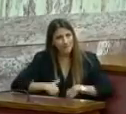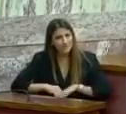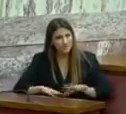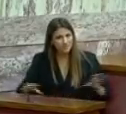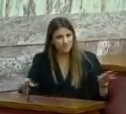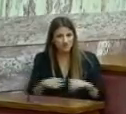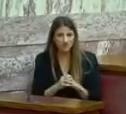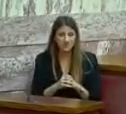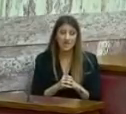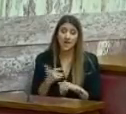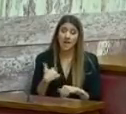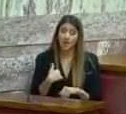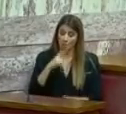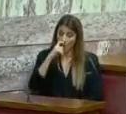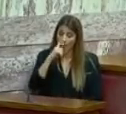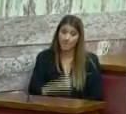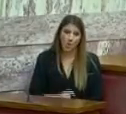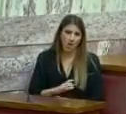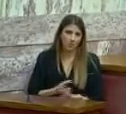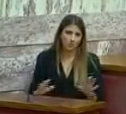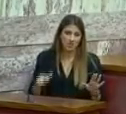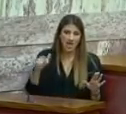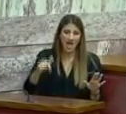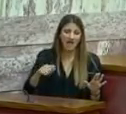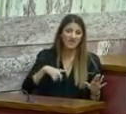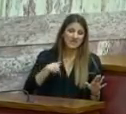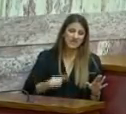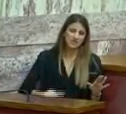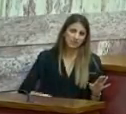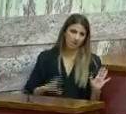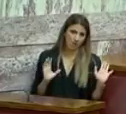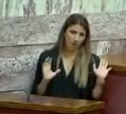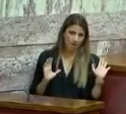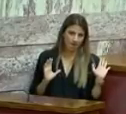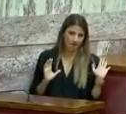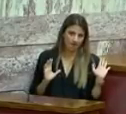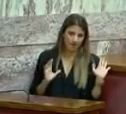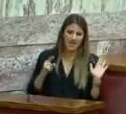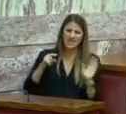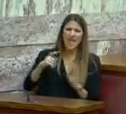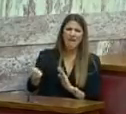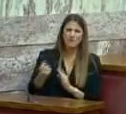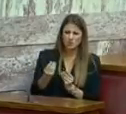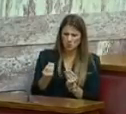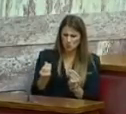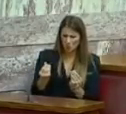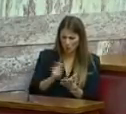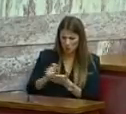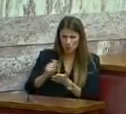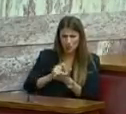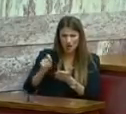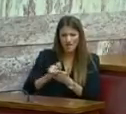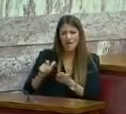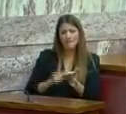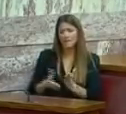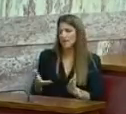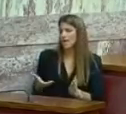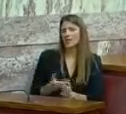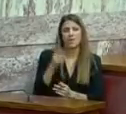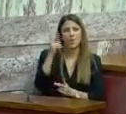όμως σήμερα αυτή τη συμπεριφορά και αυτό το περιεχόμενο των επιστολών να το καταγγείλω, γιατί πρέπει